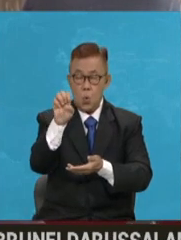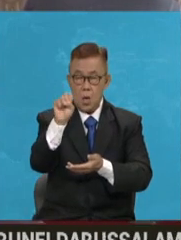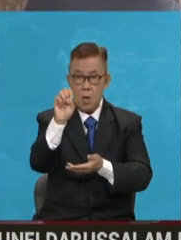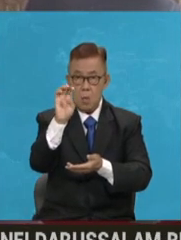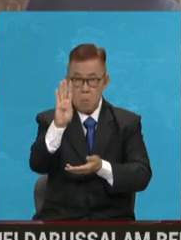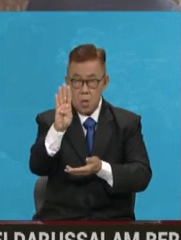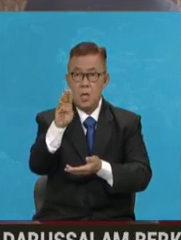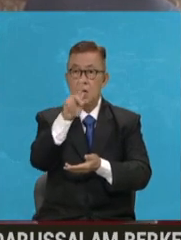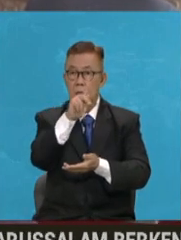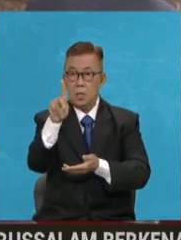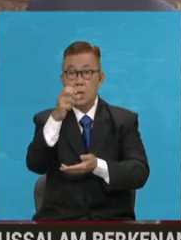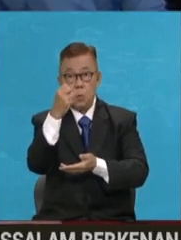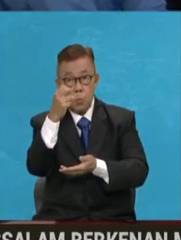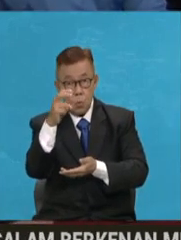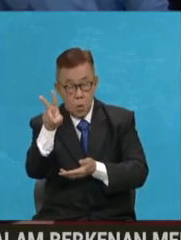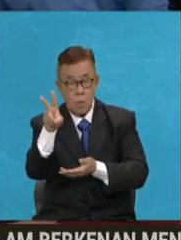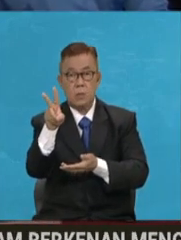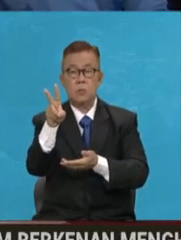hadir dengan